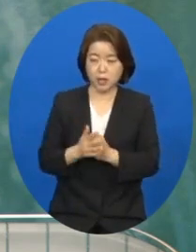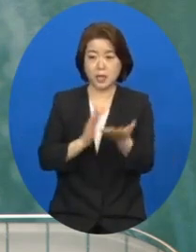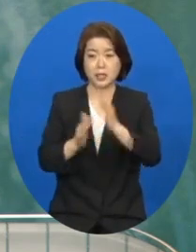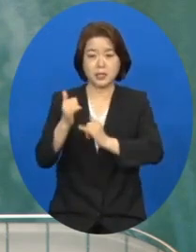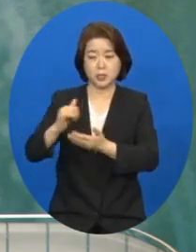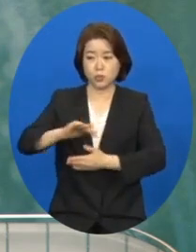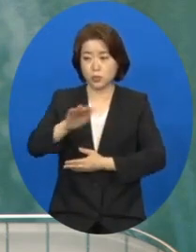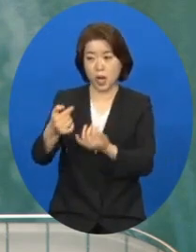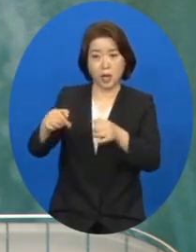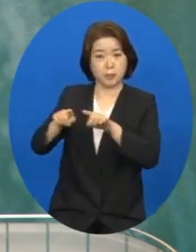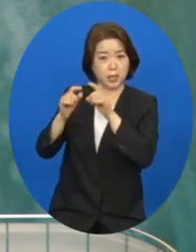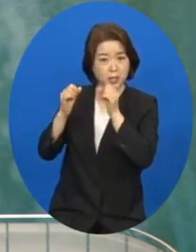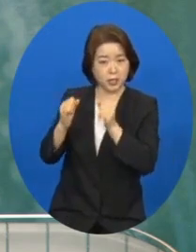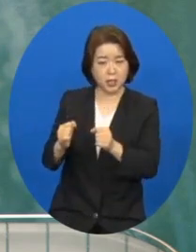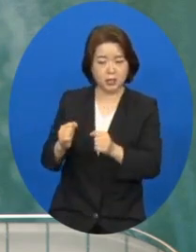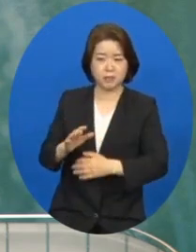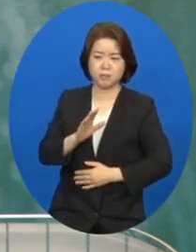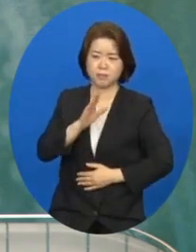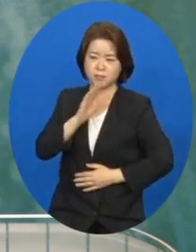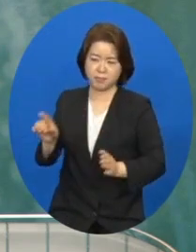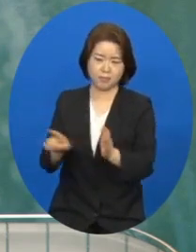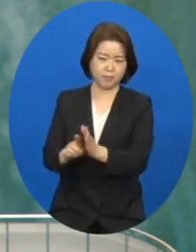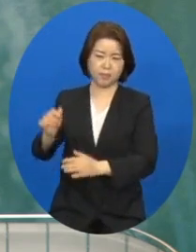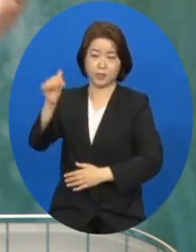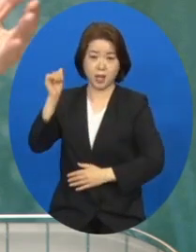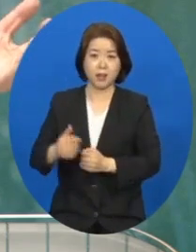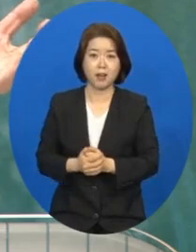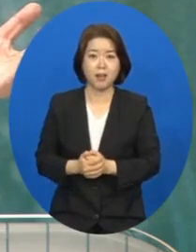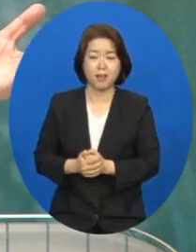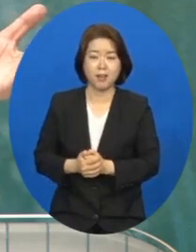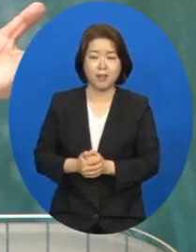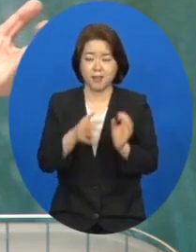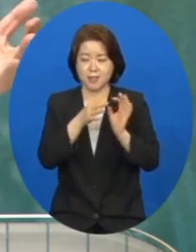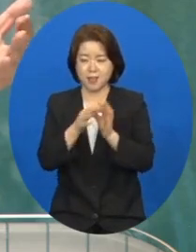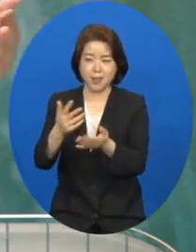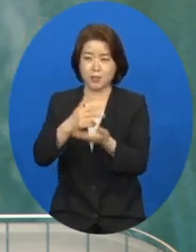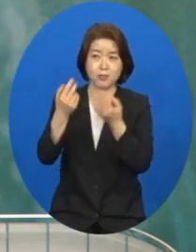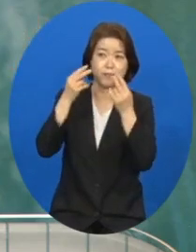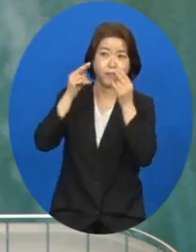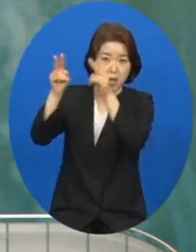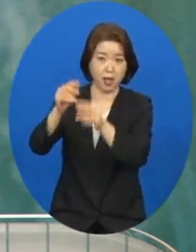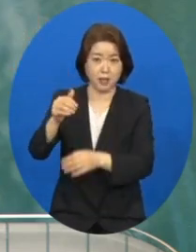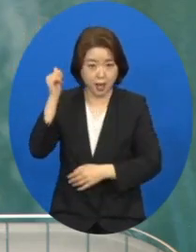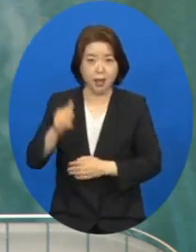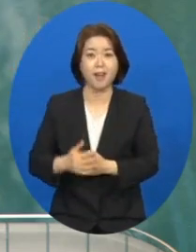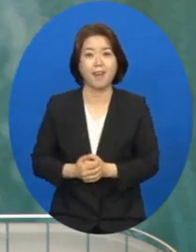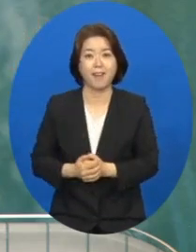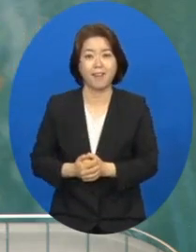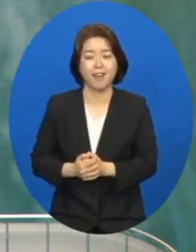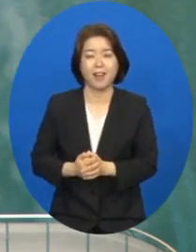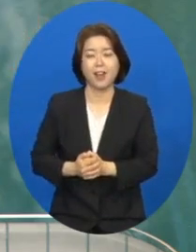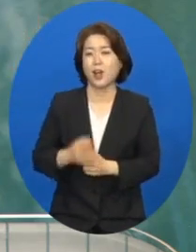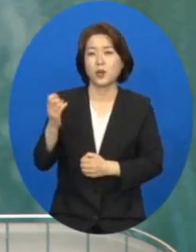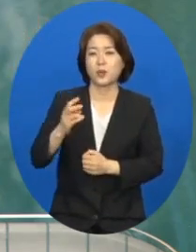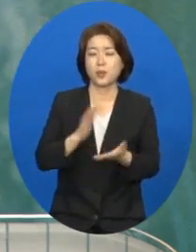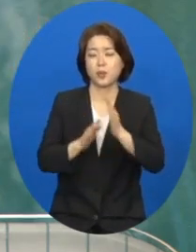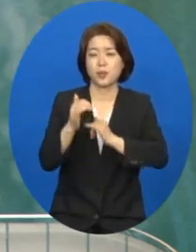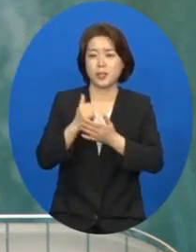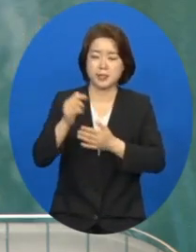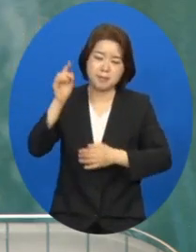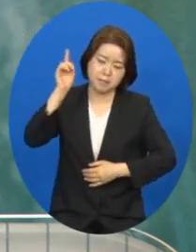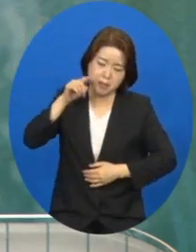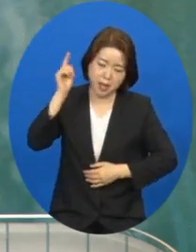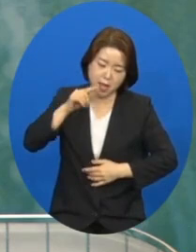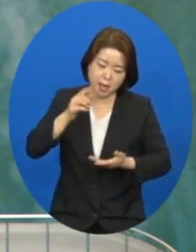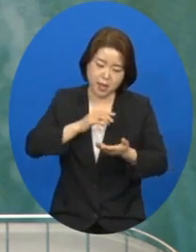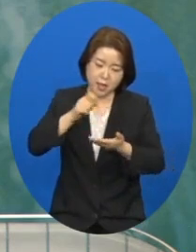함께 계시다는 사실을 정말 믿자. 그리고 우리가 계속 주님을 바라보자. 그리고 목사님들이 매일 일기를 같이 나누어